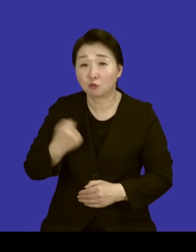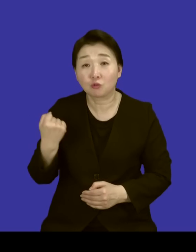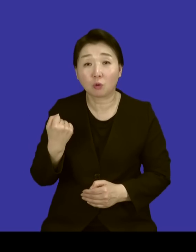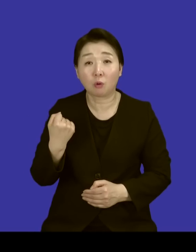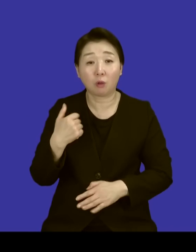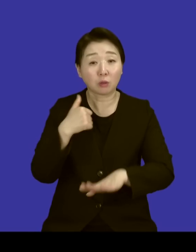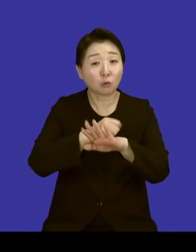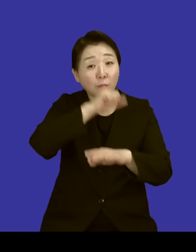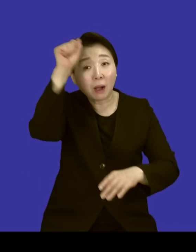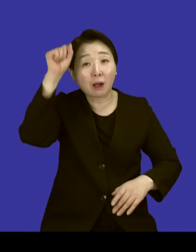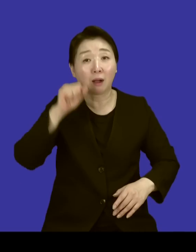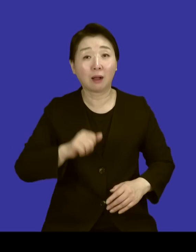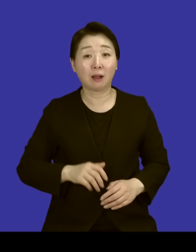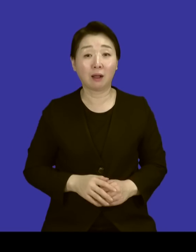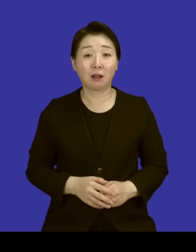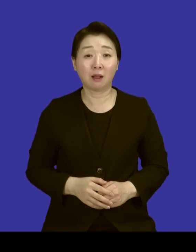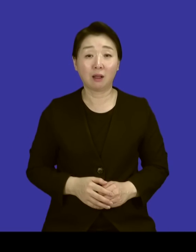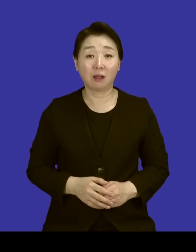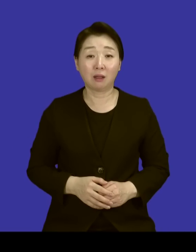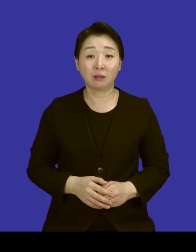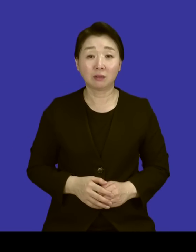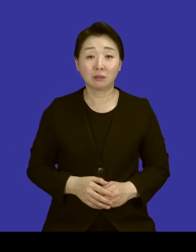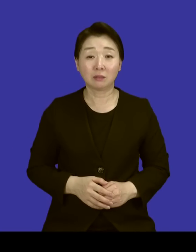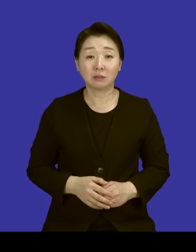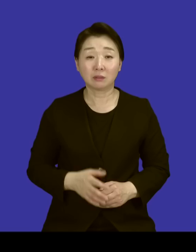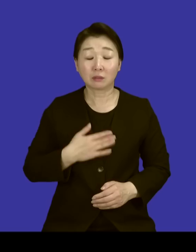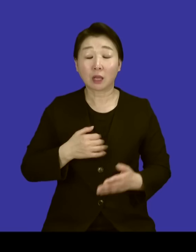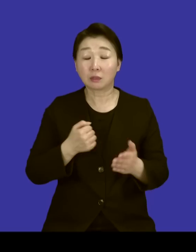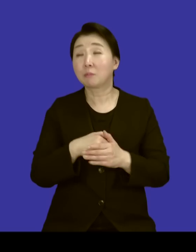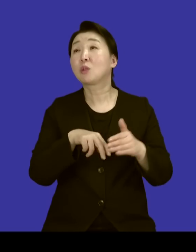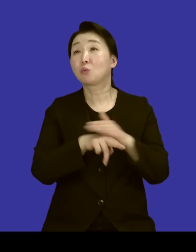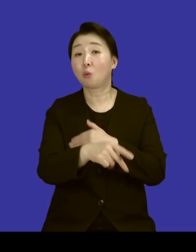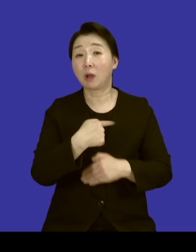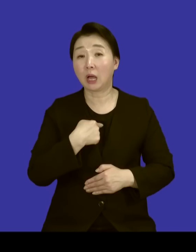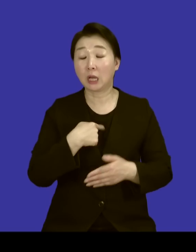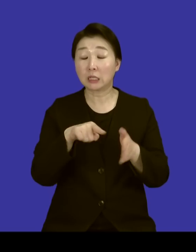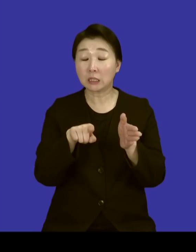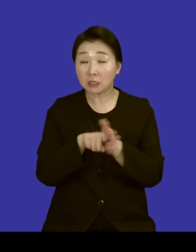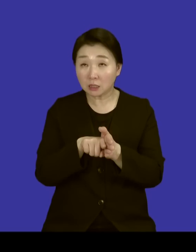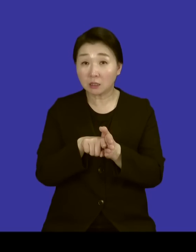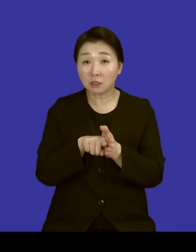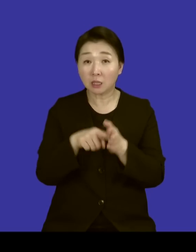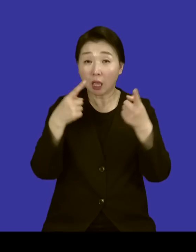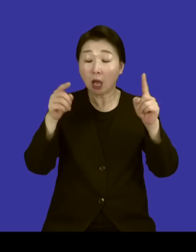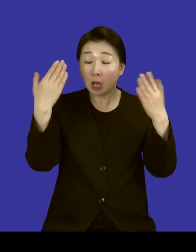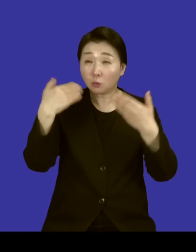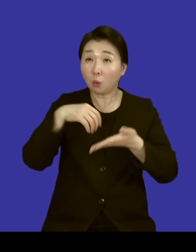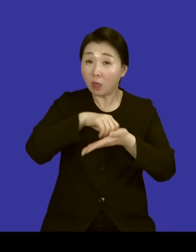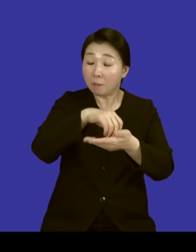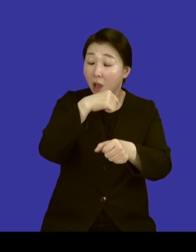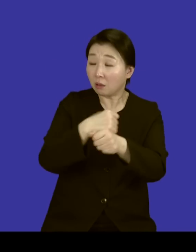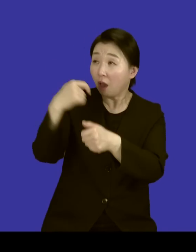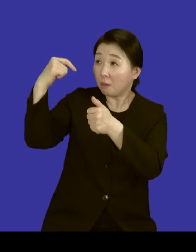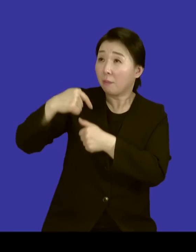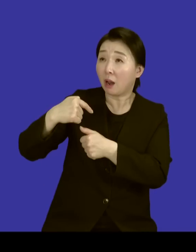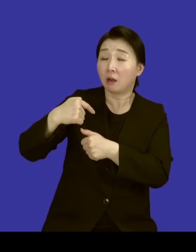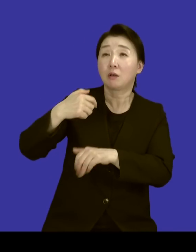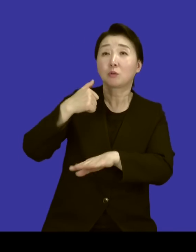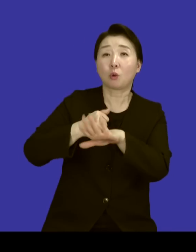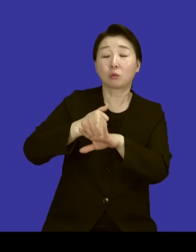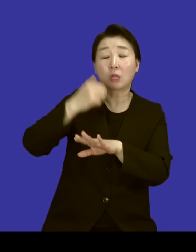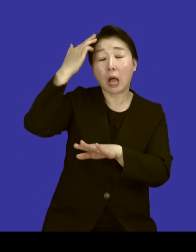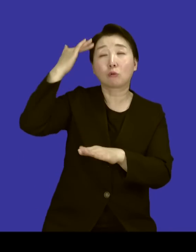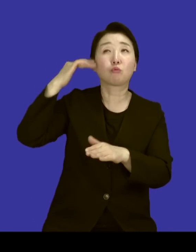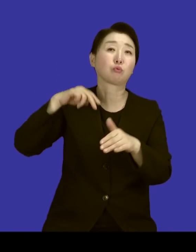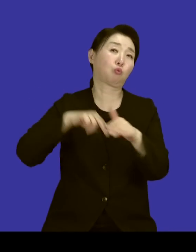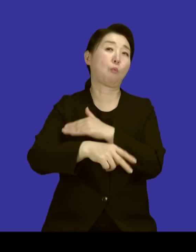근데 그게 덜컥 되더라고요. 전 그래서 도망쳤어요. 전 저보고 신학대 가라 그래서 저는 한국으로 도망쳐 나왔거든요. 예. 그래서 뭐